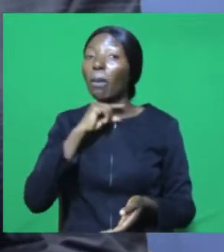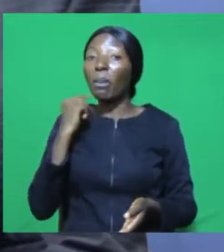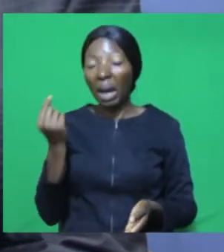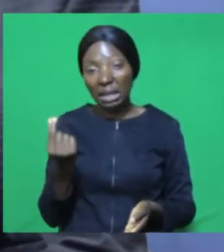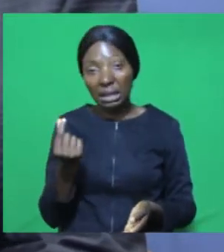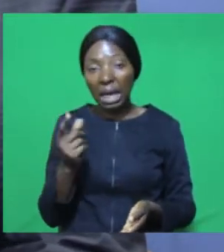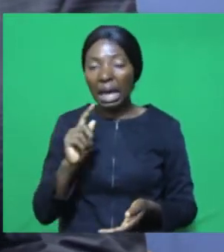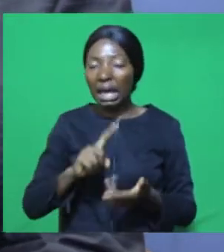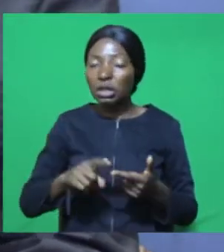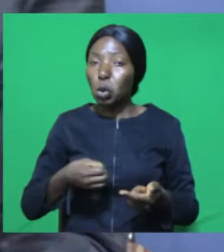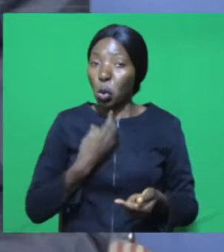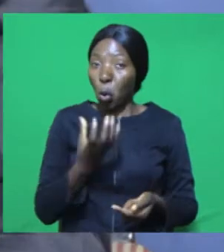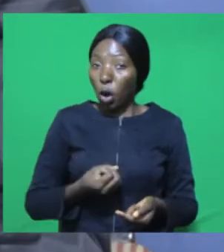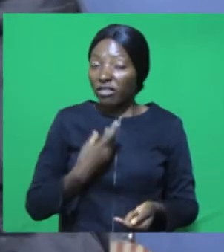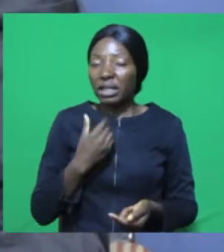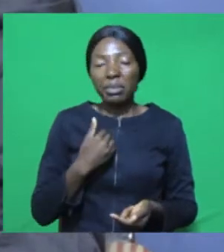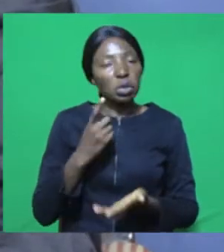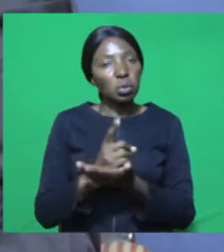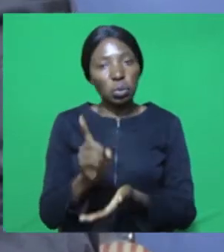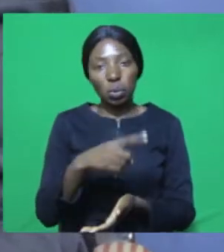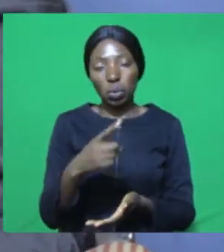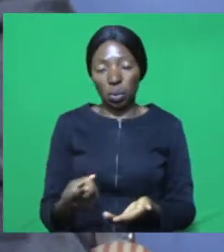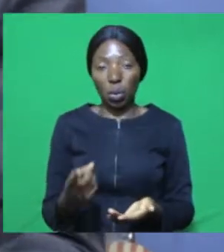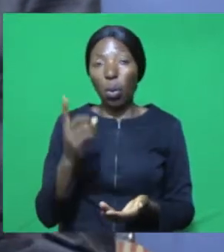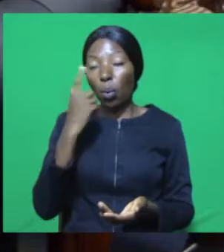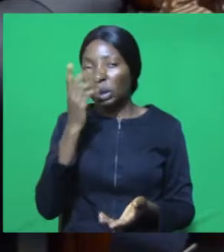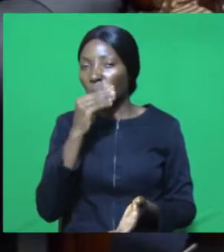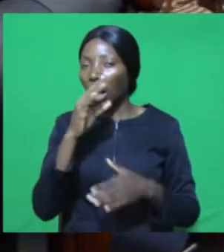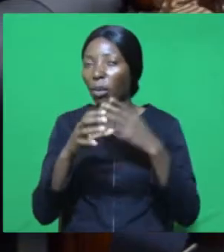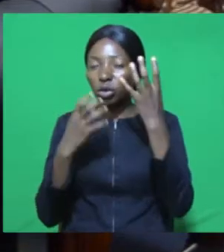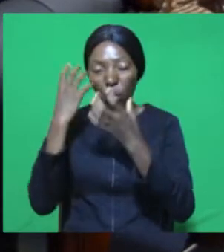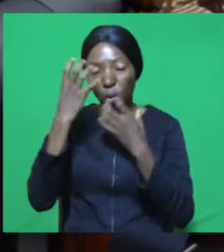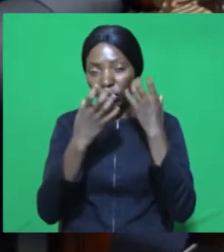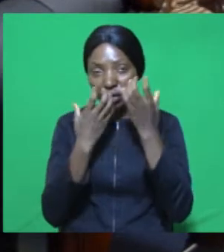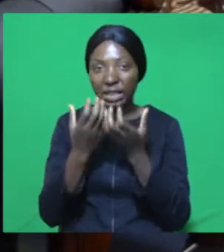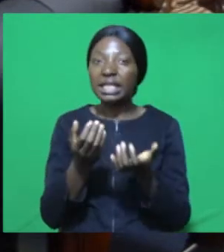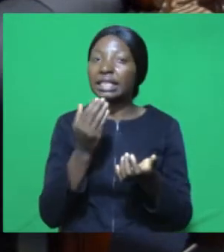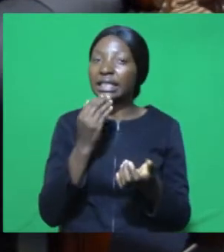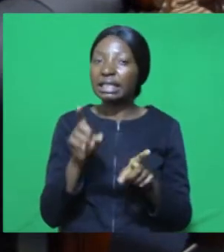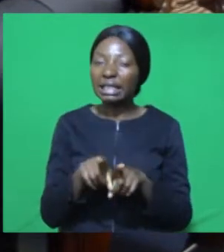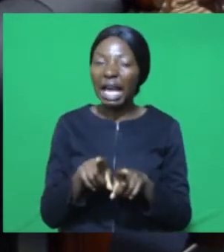ika pamati kudzimaitwa ndaichifunga kuti muchaita rimwe vara rakatambanuka. Handimuda kuti